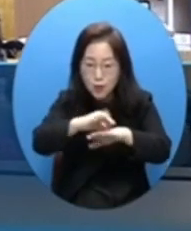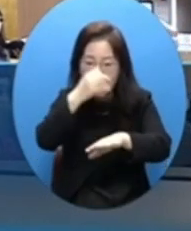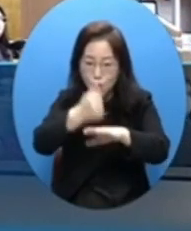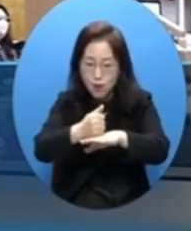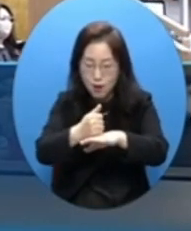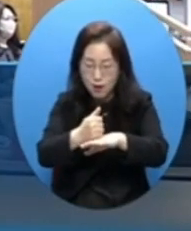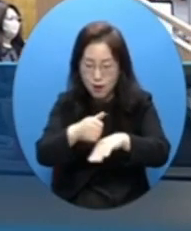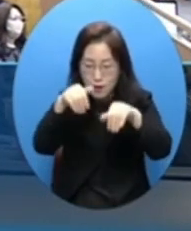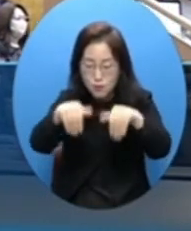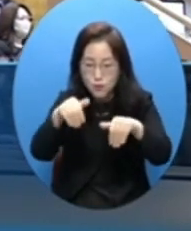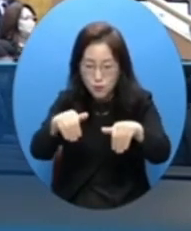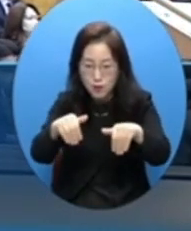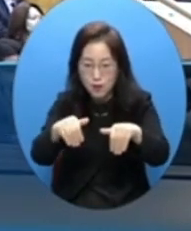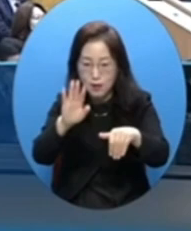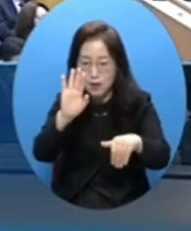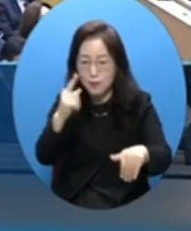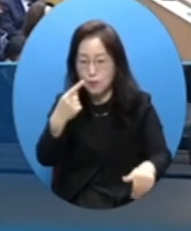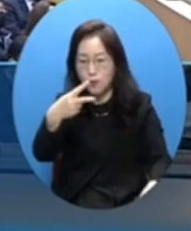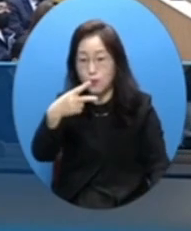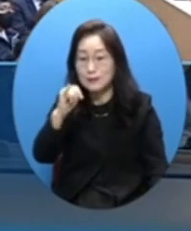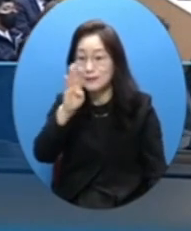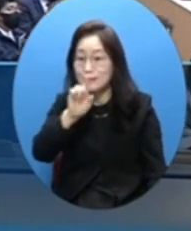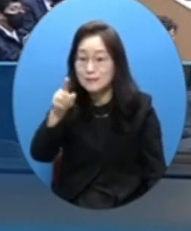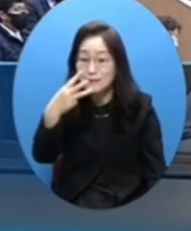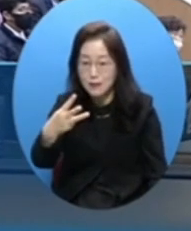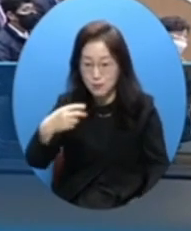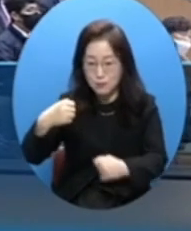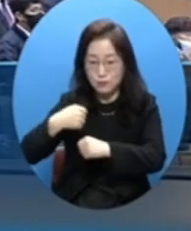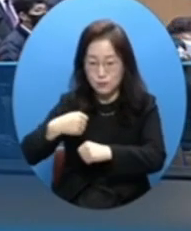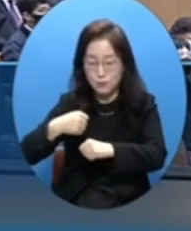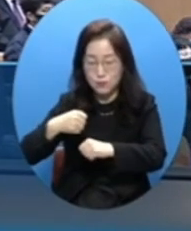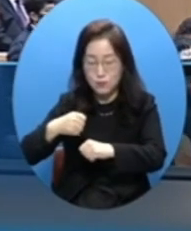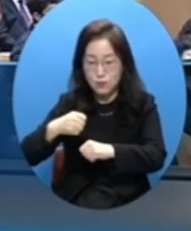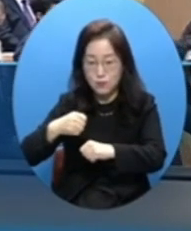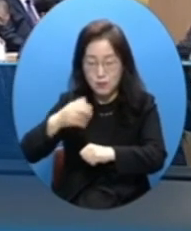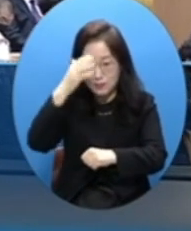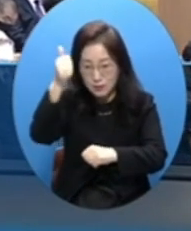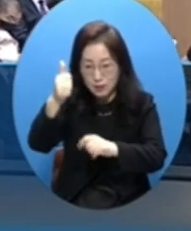보디발이 그를 그리고 그리로 데려간 이사를 사니라